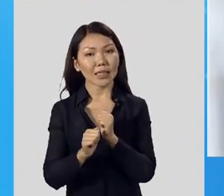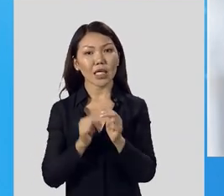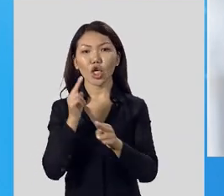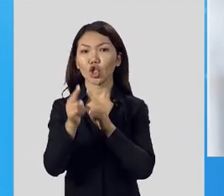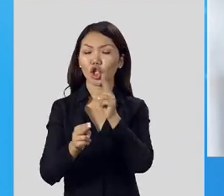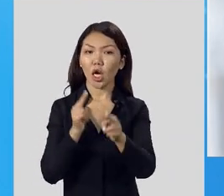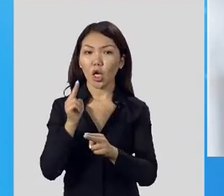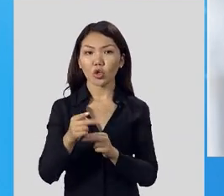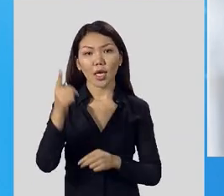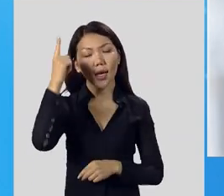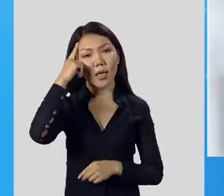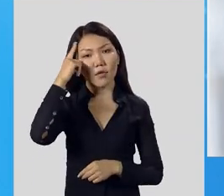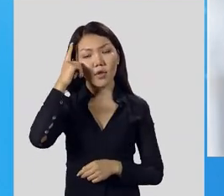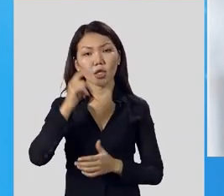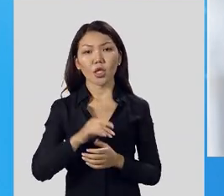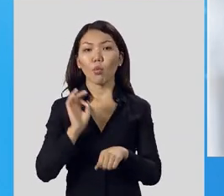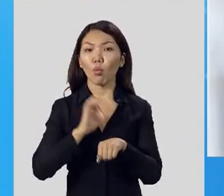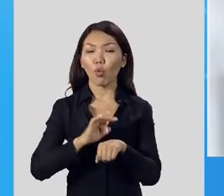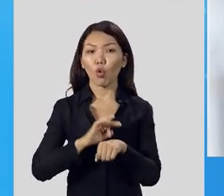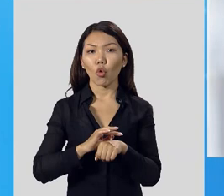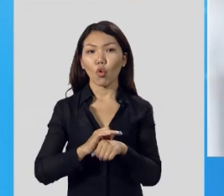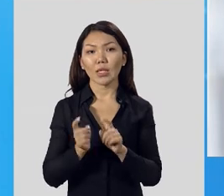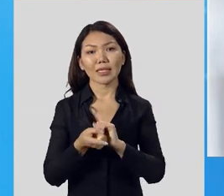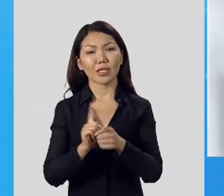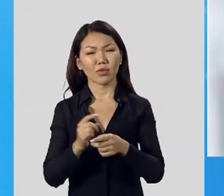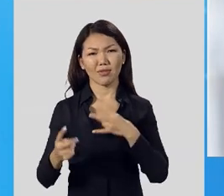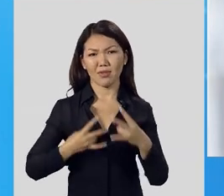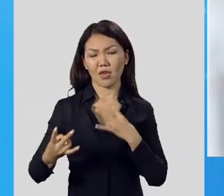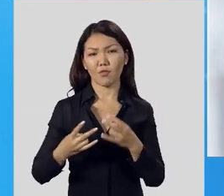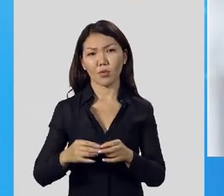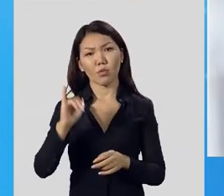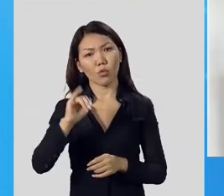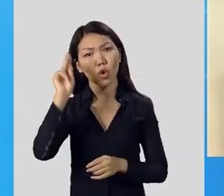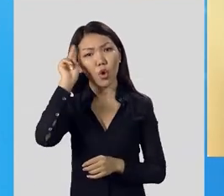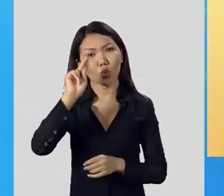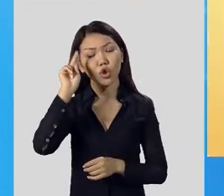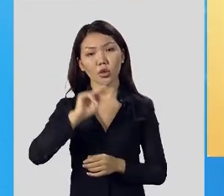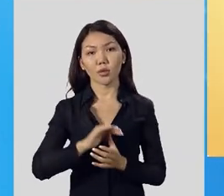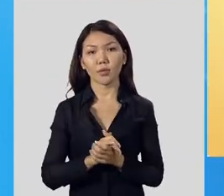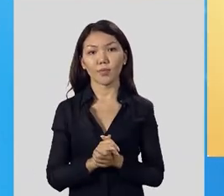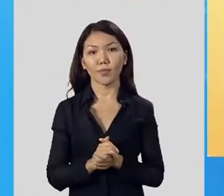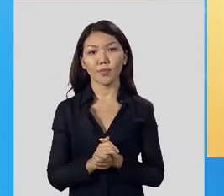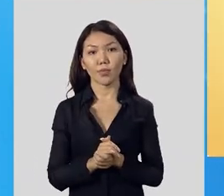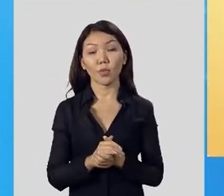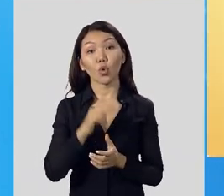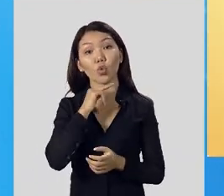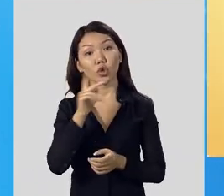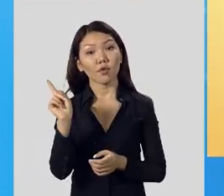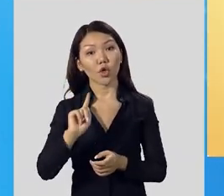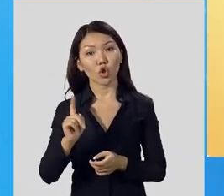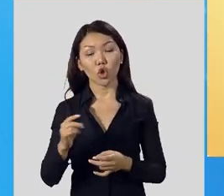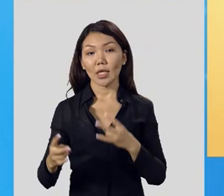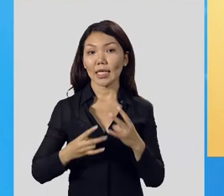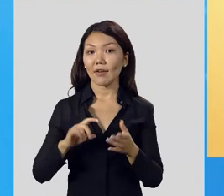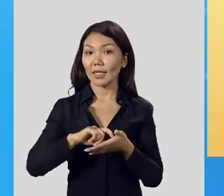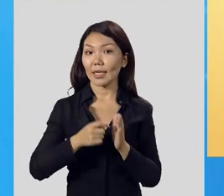на головные боли, становится нервным и плохо учится. Учитывая, что нервные